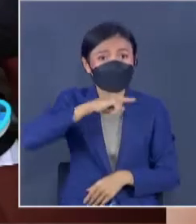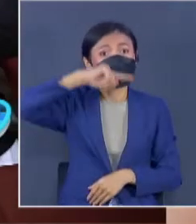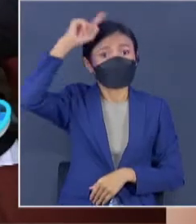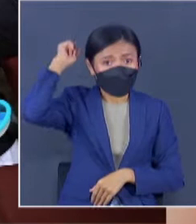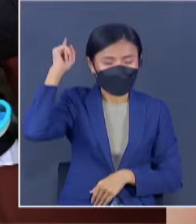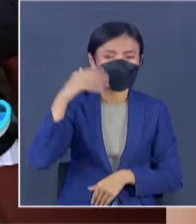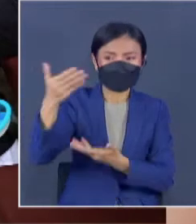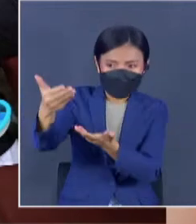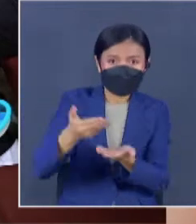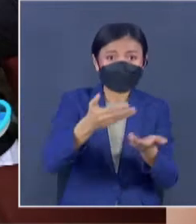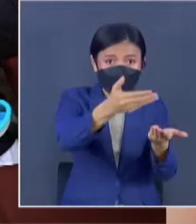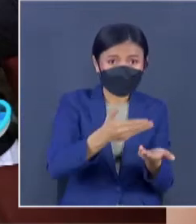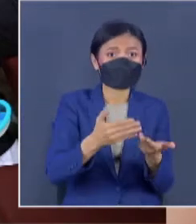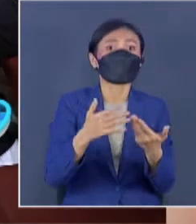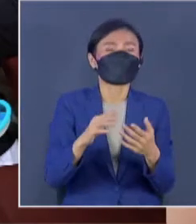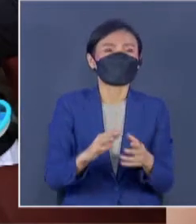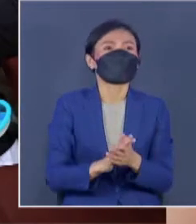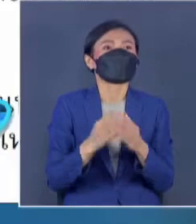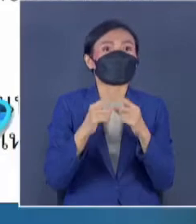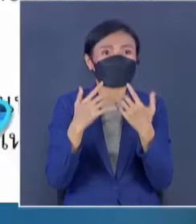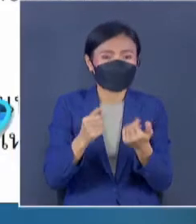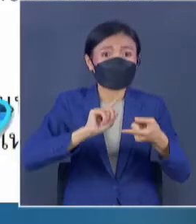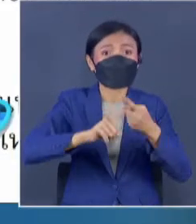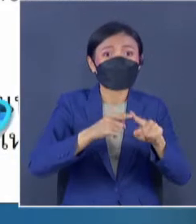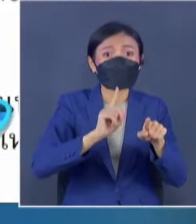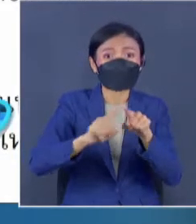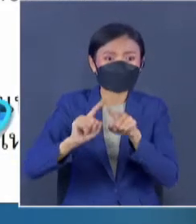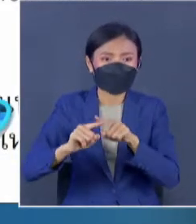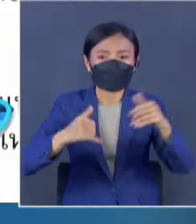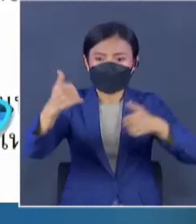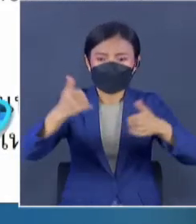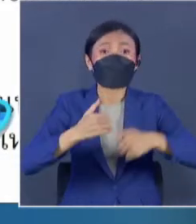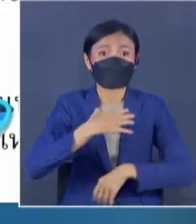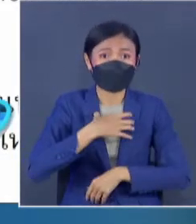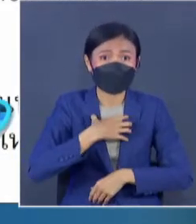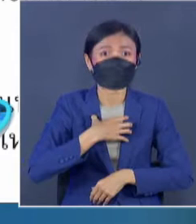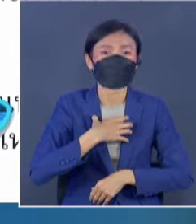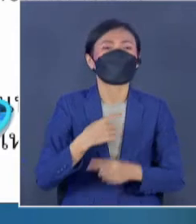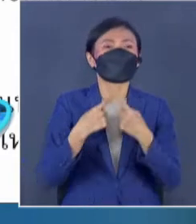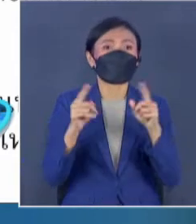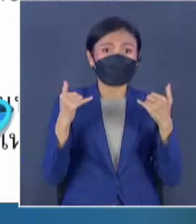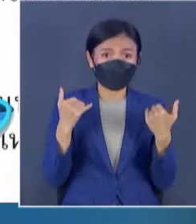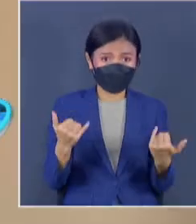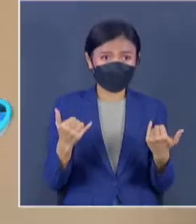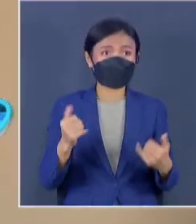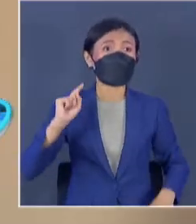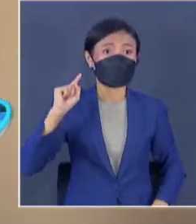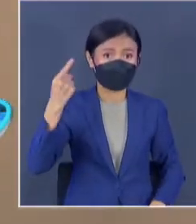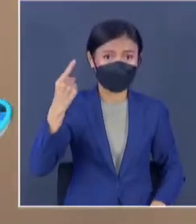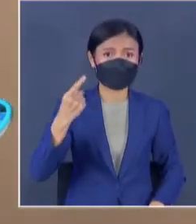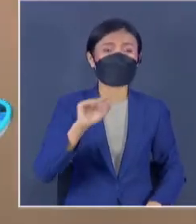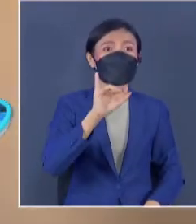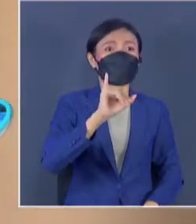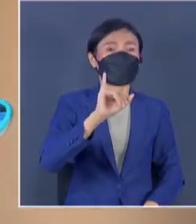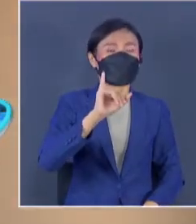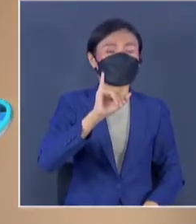พื่อนๆต่างอนุโมทนาบุญแล้วก็ลงชื่อเข้าร่วมงานบวชกันเป็นจำนวนมากค่ะล่าสุดดีเจมะตูมได้ออกมาอัดคลิปประกาศผ่านทา